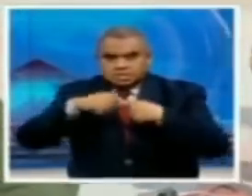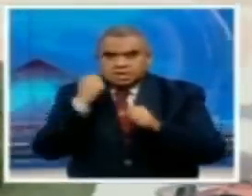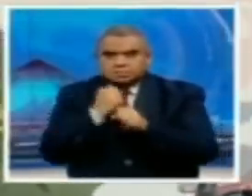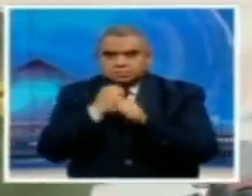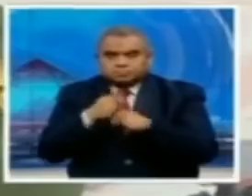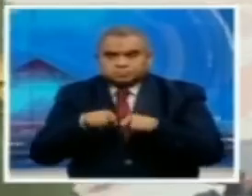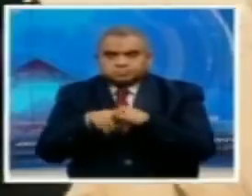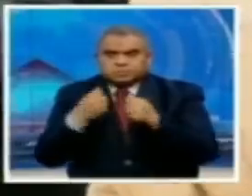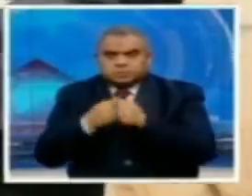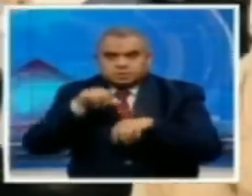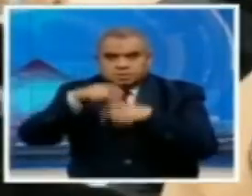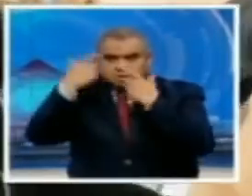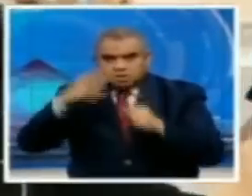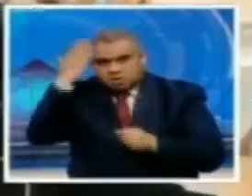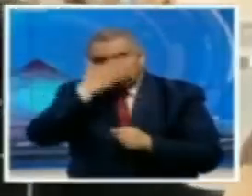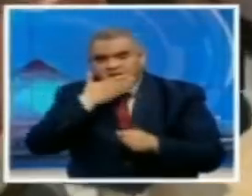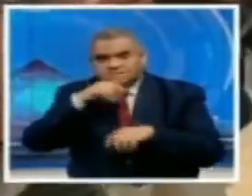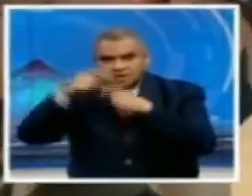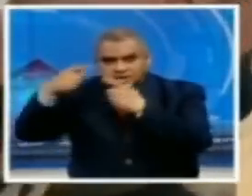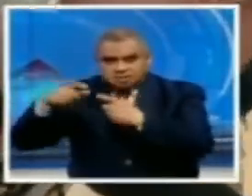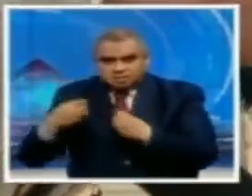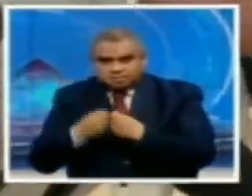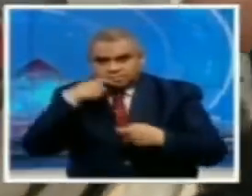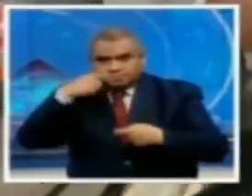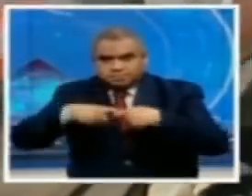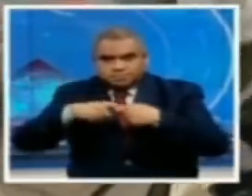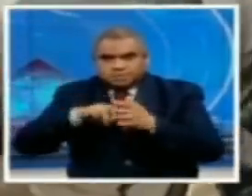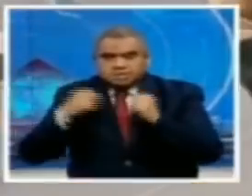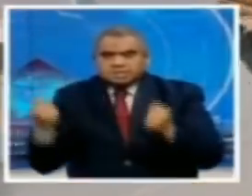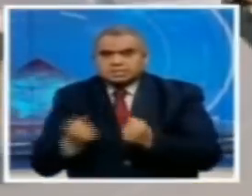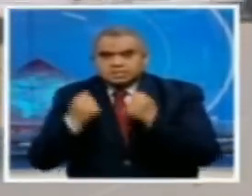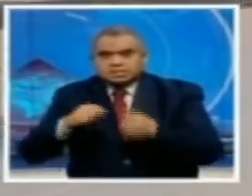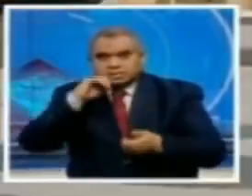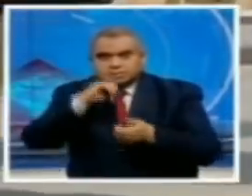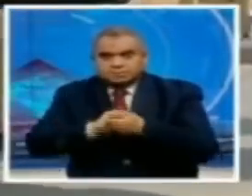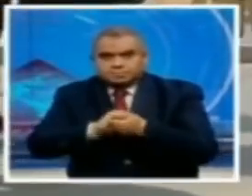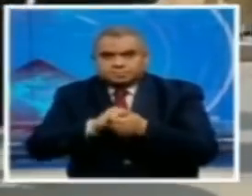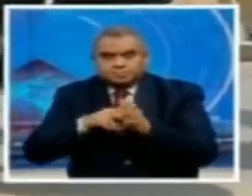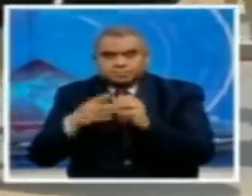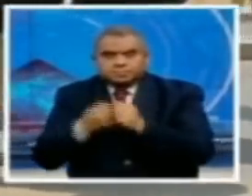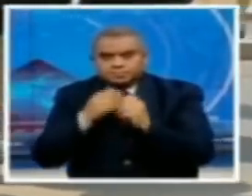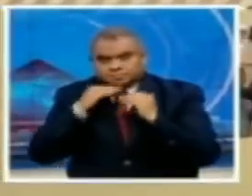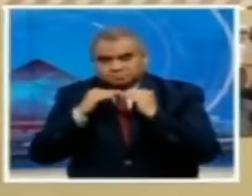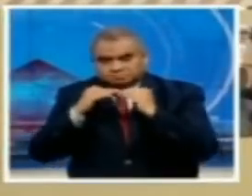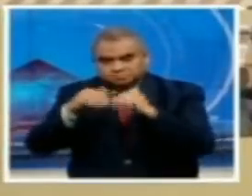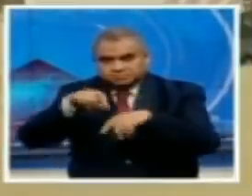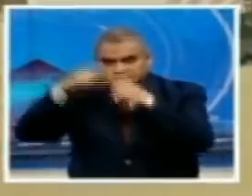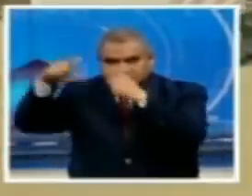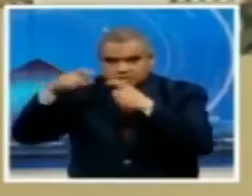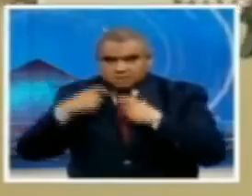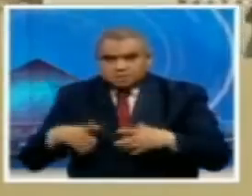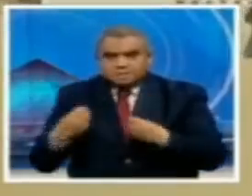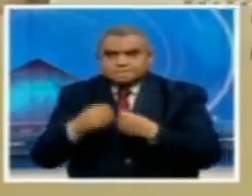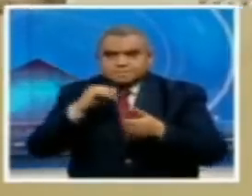الدول الأفريقية ودول الكومنولث وتوحيد المفاهيم التدريبية بما يعزز الأمن والاستقرار في تلك البلدان من